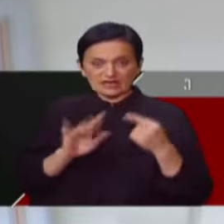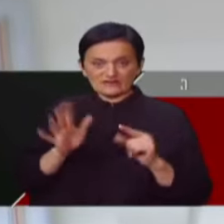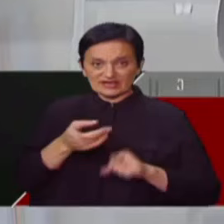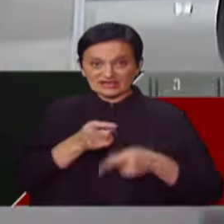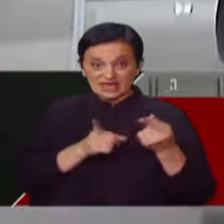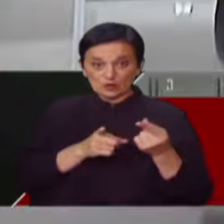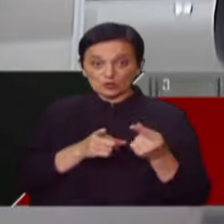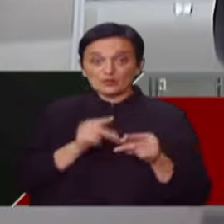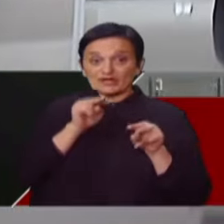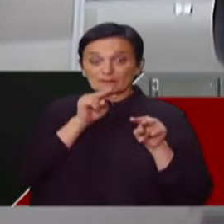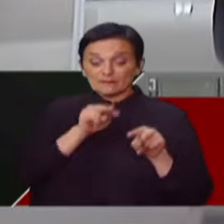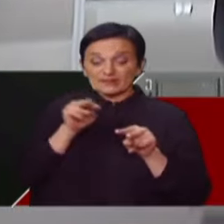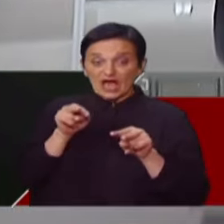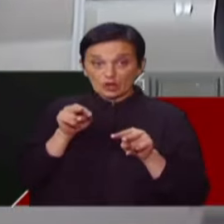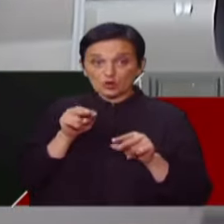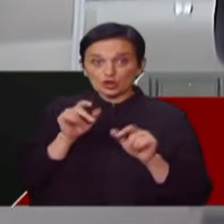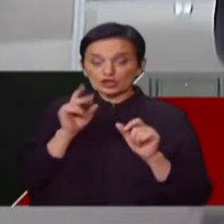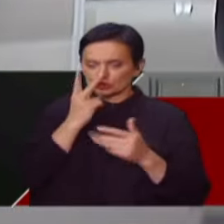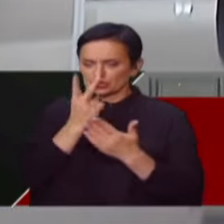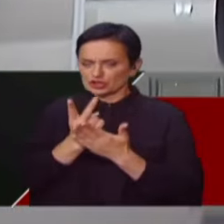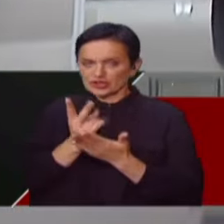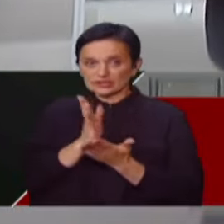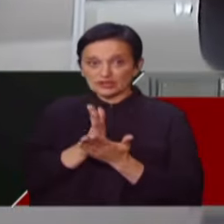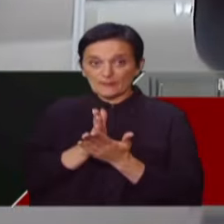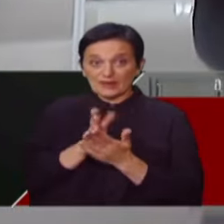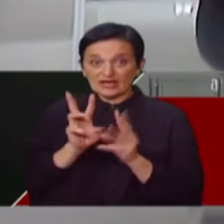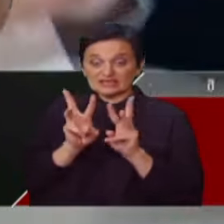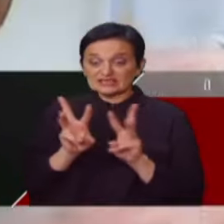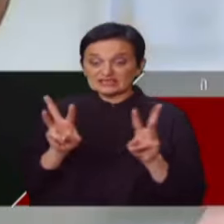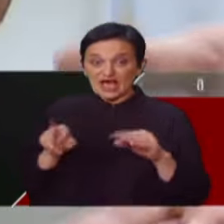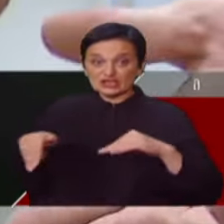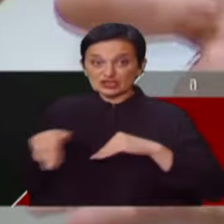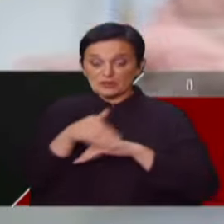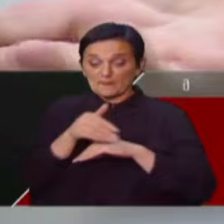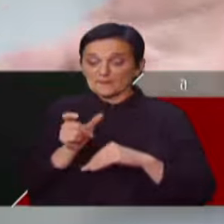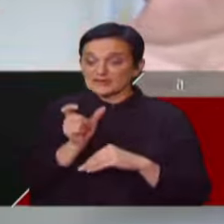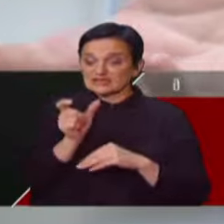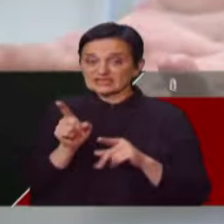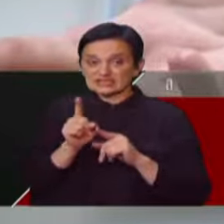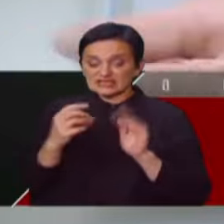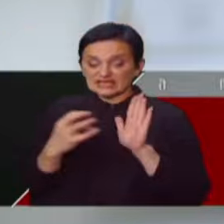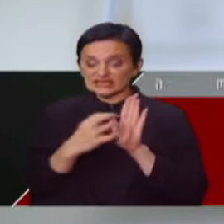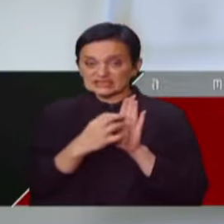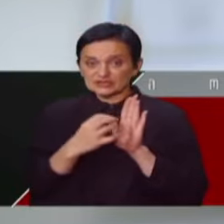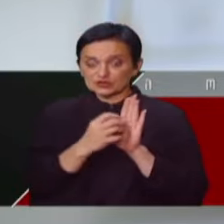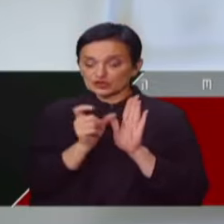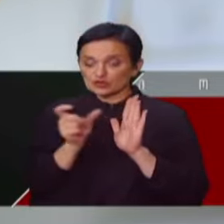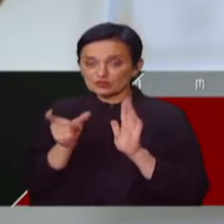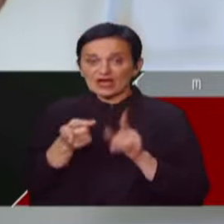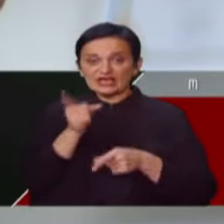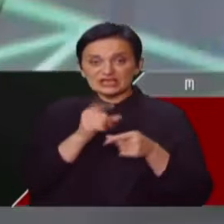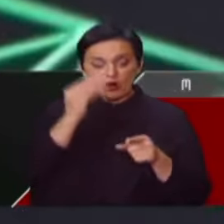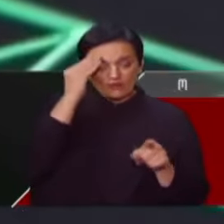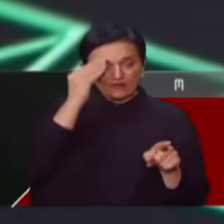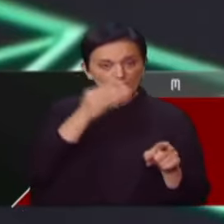რეალურისგან. თუმცა დაკვირვების შემთხვევაში შესამჩნევია, რომ საიტის მისამართი შეიცავს ისეთ სიმბოლოებს, რომელიც რეალურ ვერსიაში